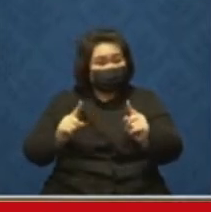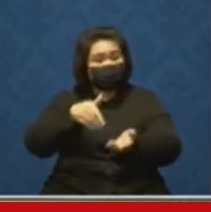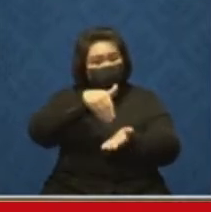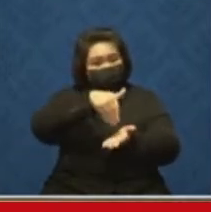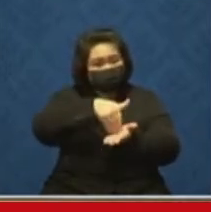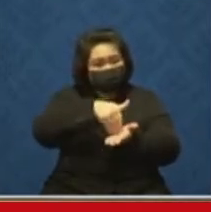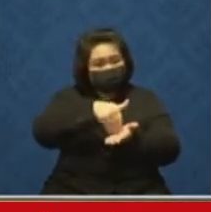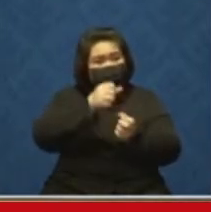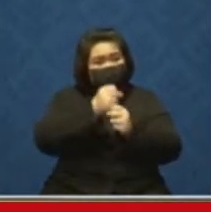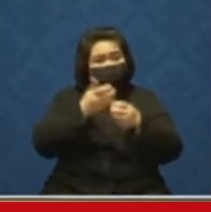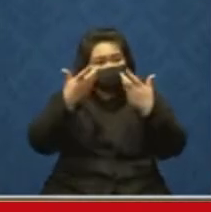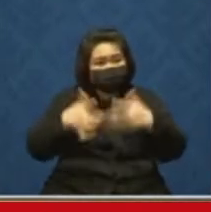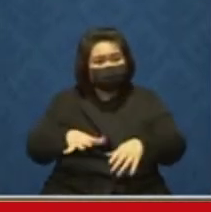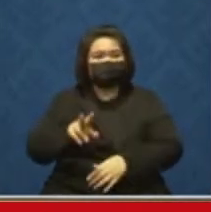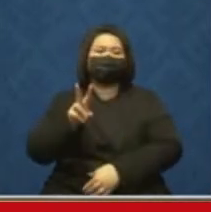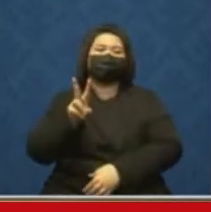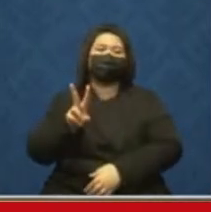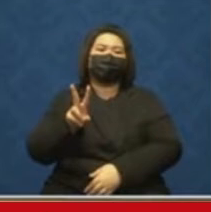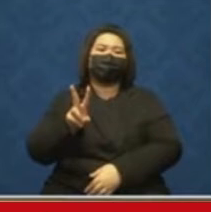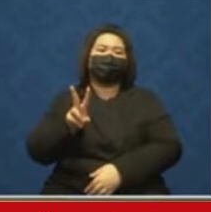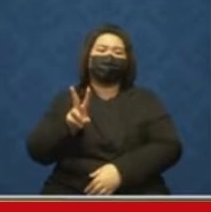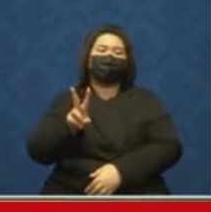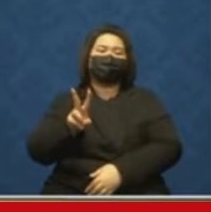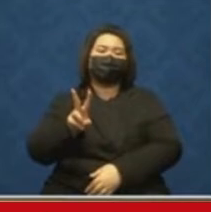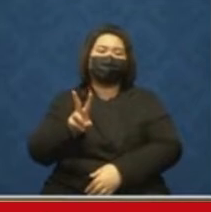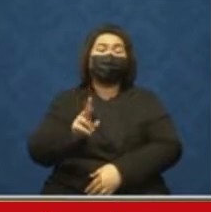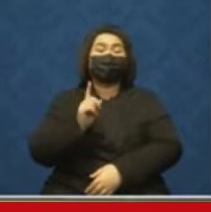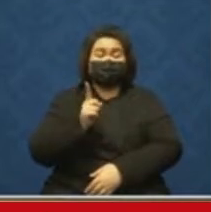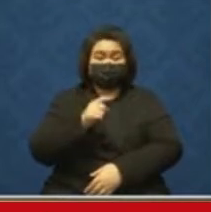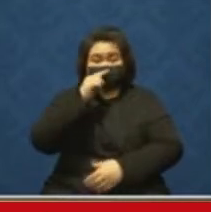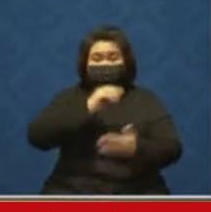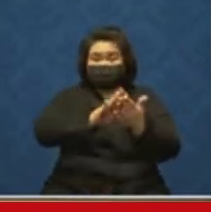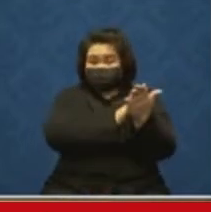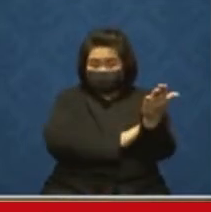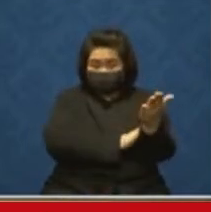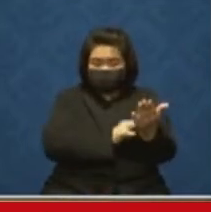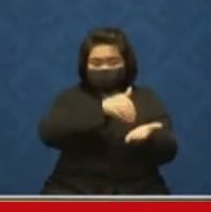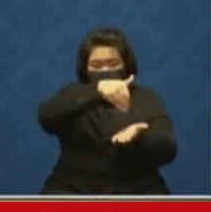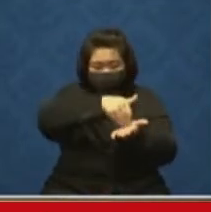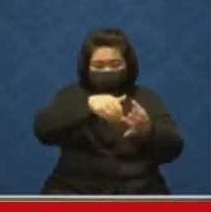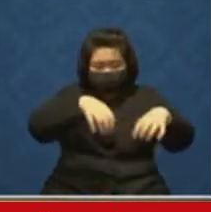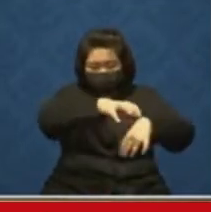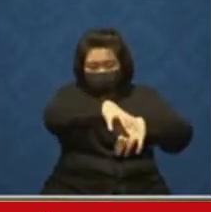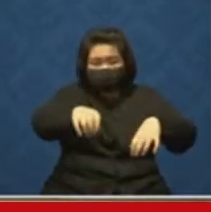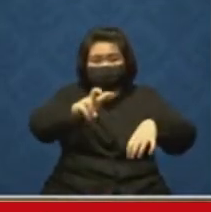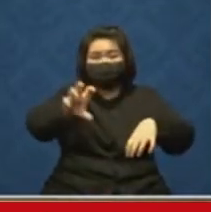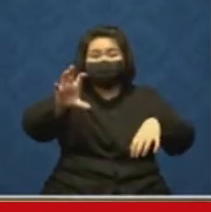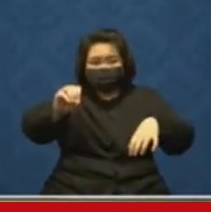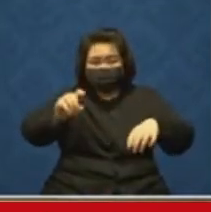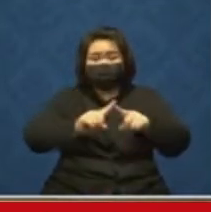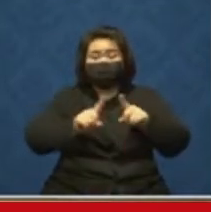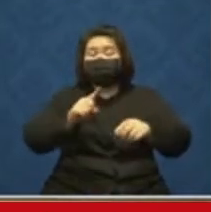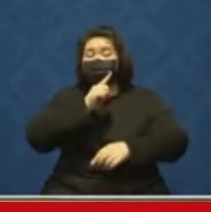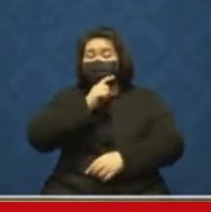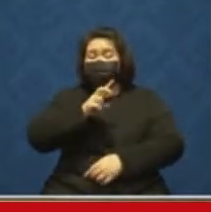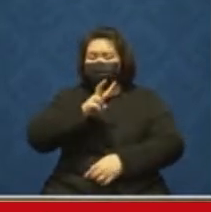สย์ ที่เสร็แล้วเพียง 2 ศูนย์250 ศ์ทั่วประเทศครับถ้าหาร 277 ล้จะ